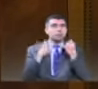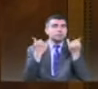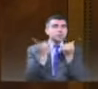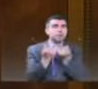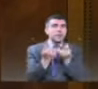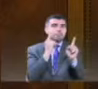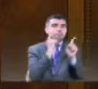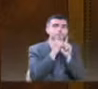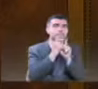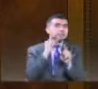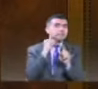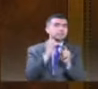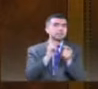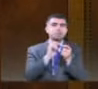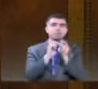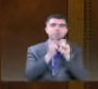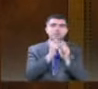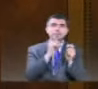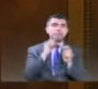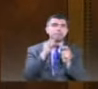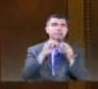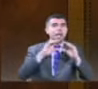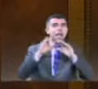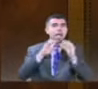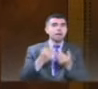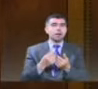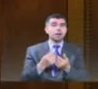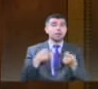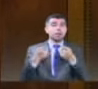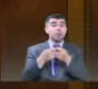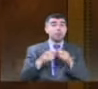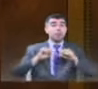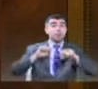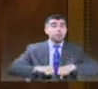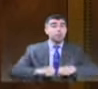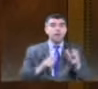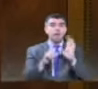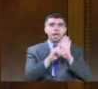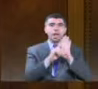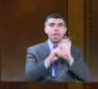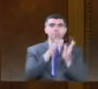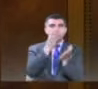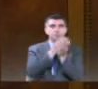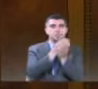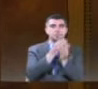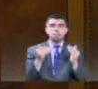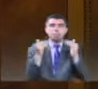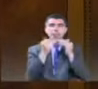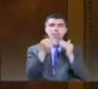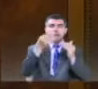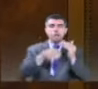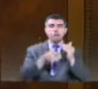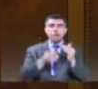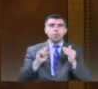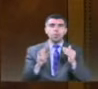والتي تنعقد بشكل دوري، والتي شكلت فرصة سانحة لإغناء الإطار القانوني الثنائي وأخذ